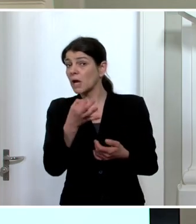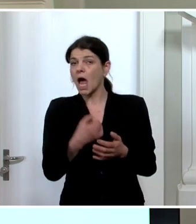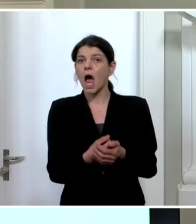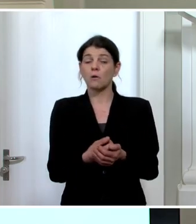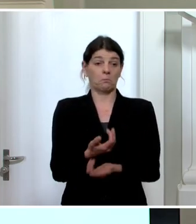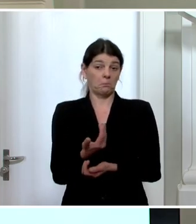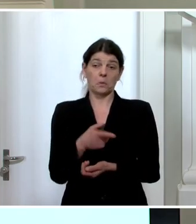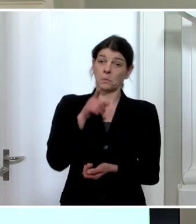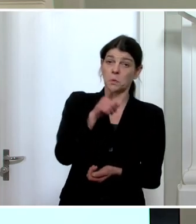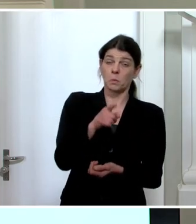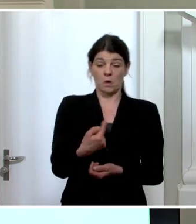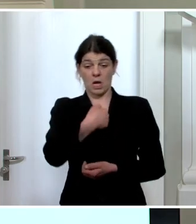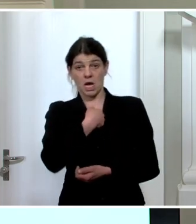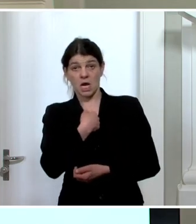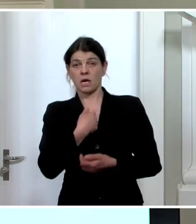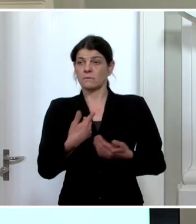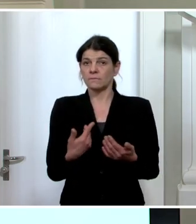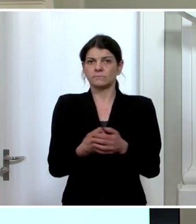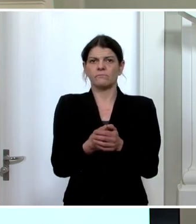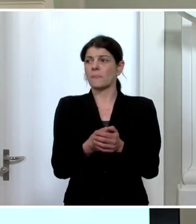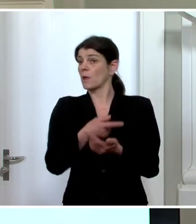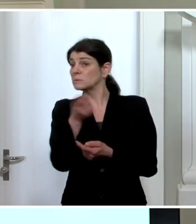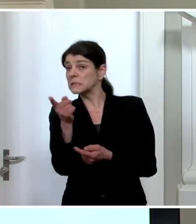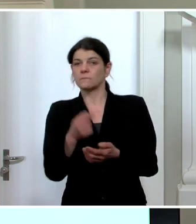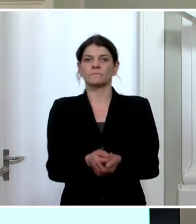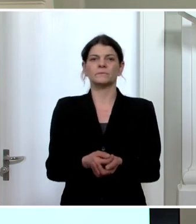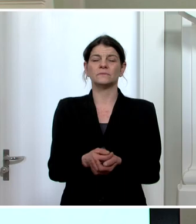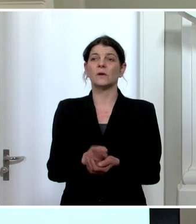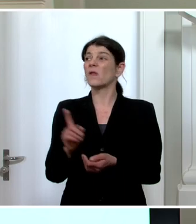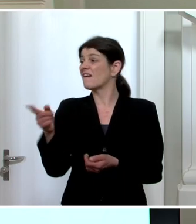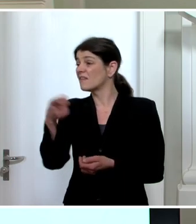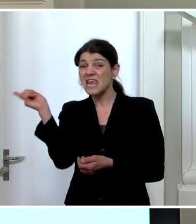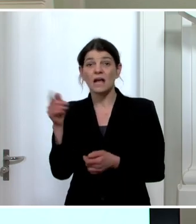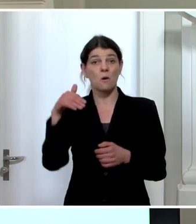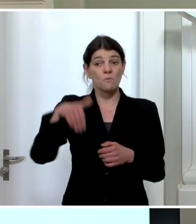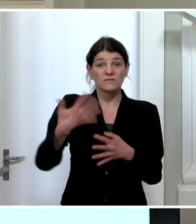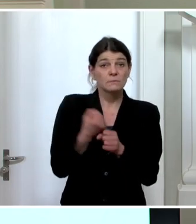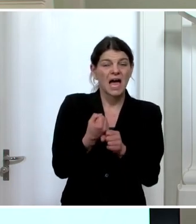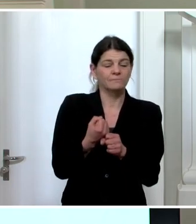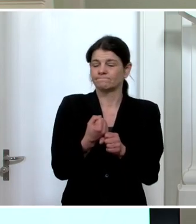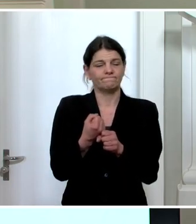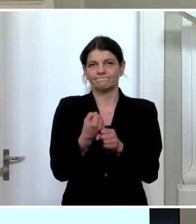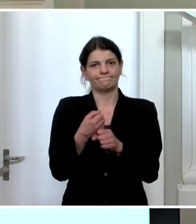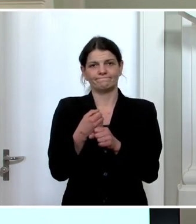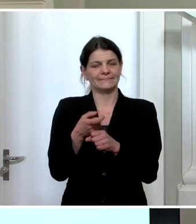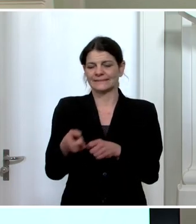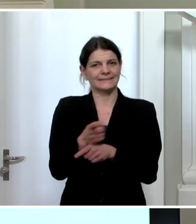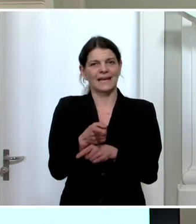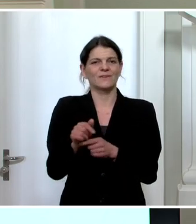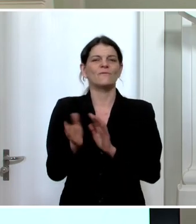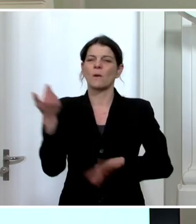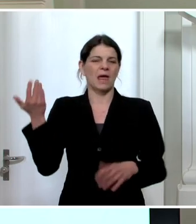du oder ich, ob sie oder wir handeln müssen, sind